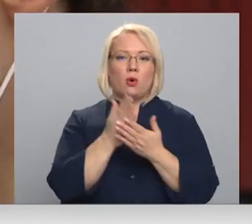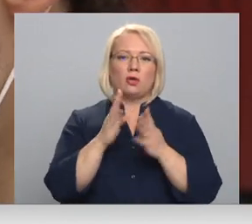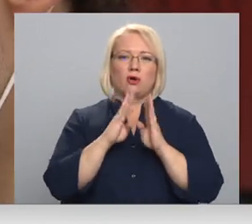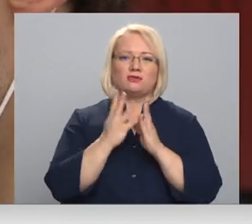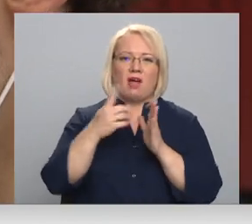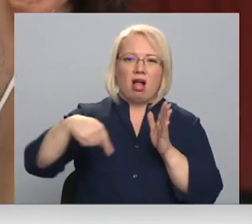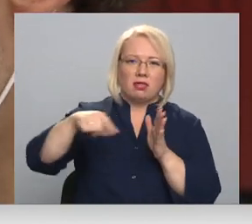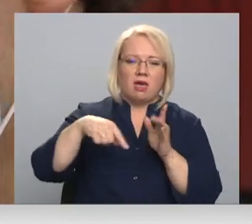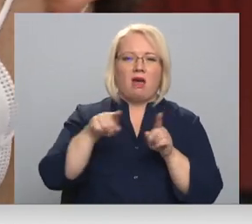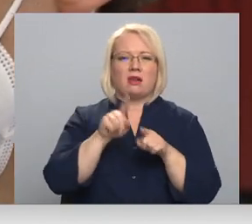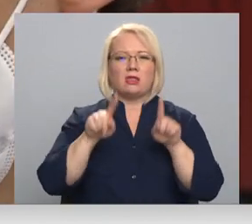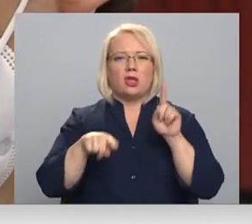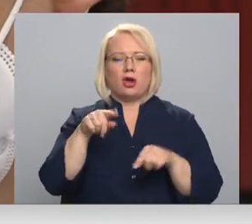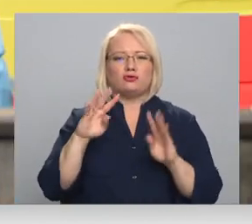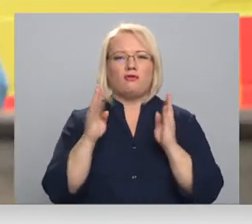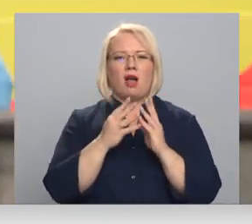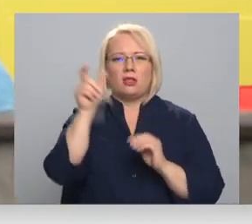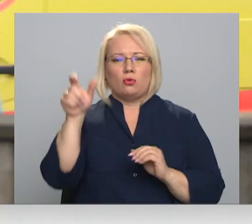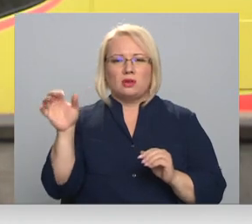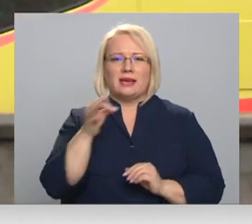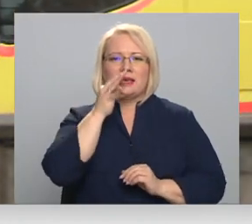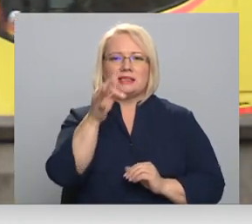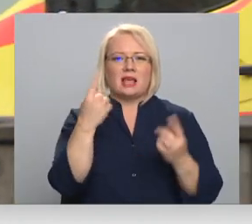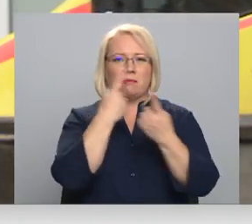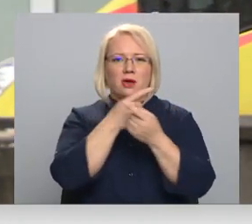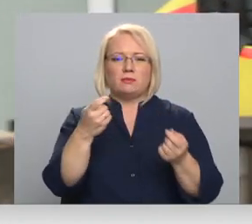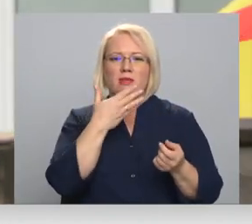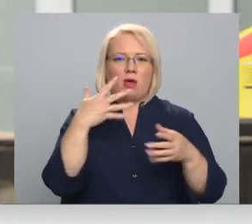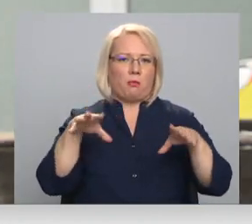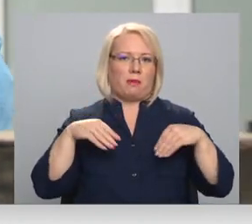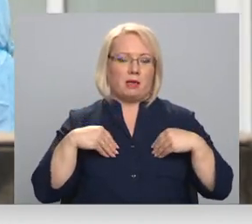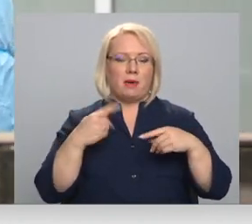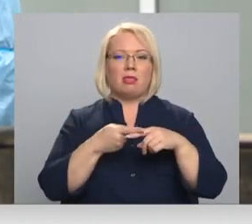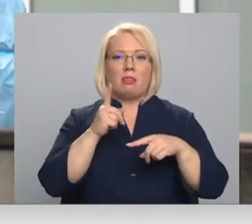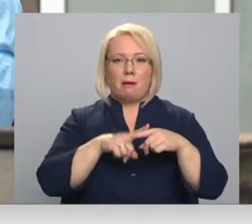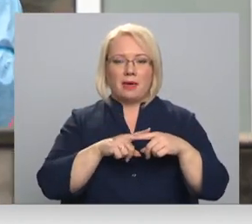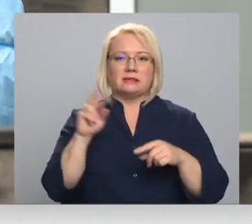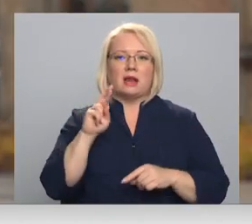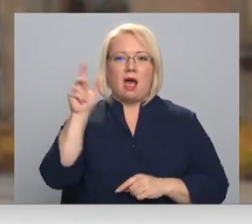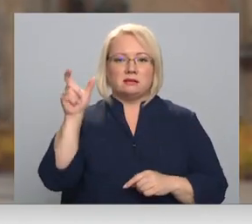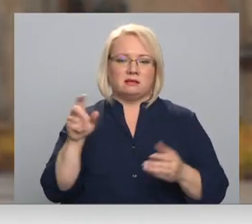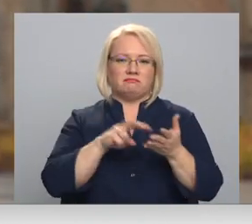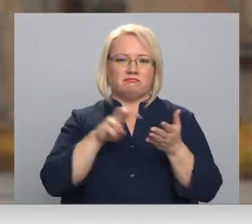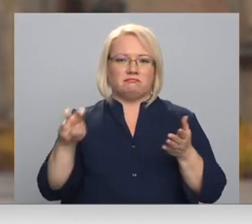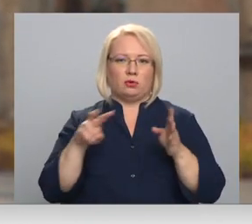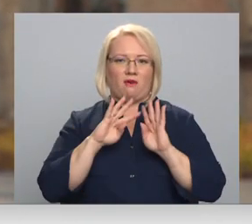gan atsevišķu valdes locekļu paustie paziņojumi viņam nav pieņemami. Tāpēc Rācens nolēms izstāties no